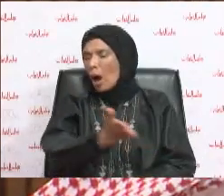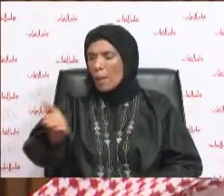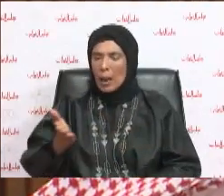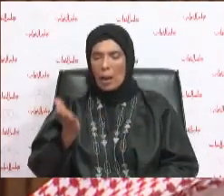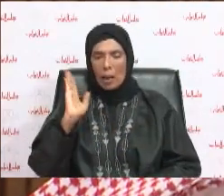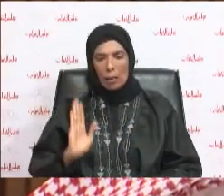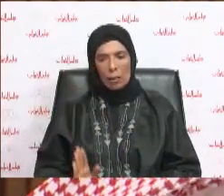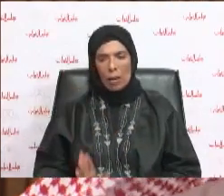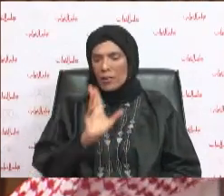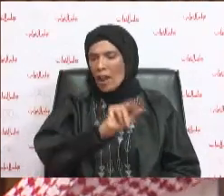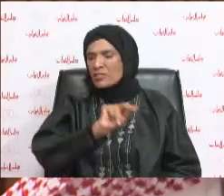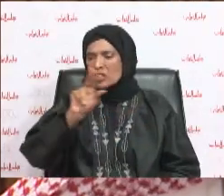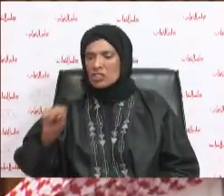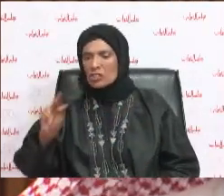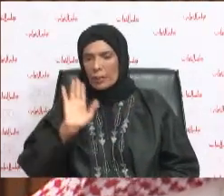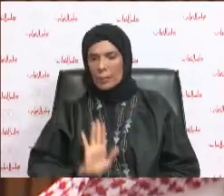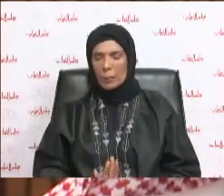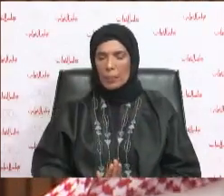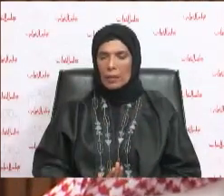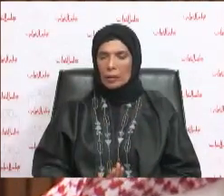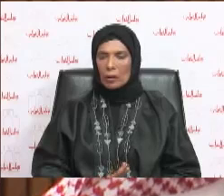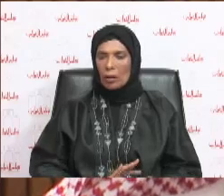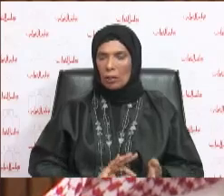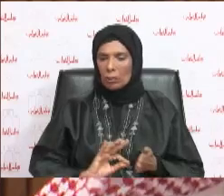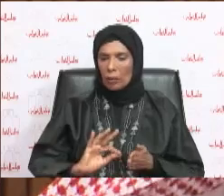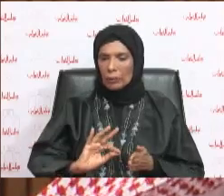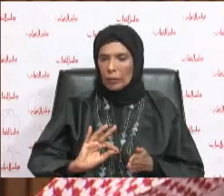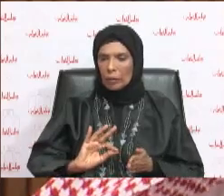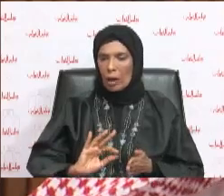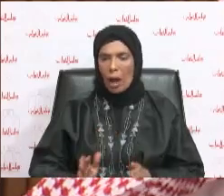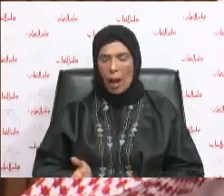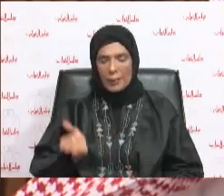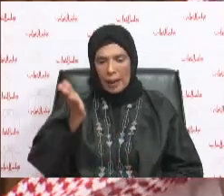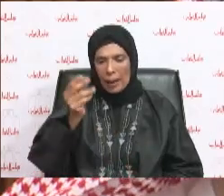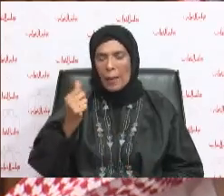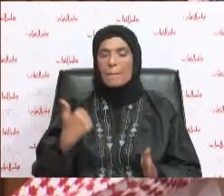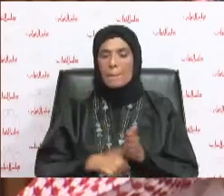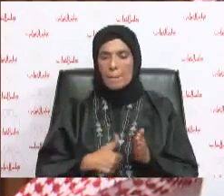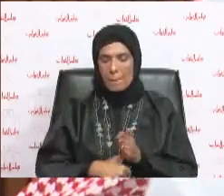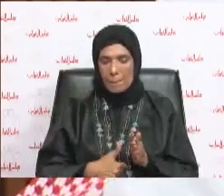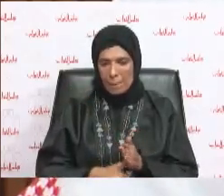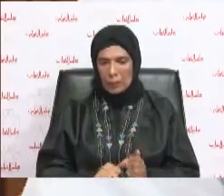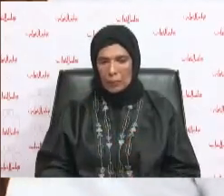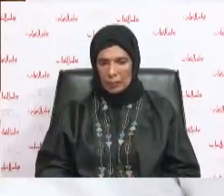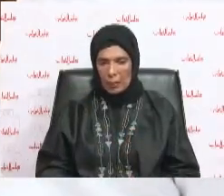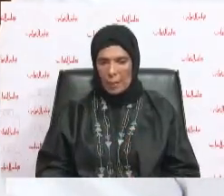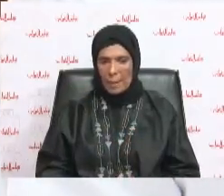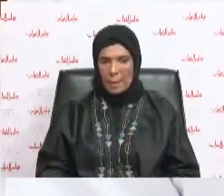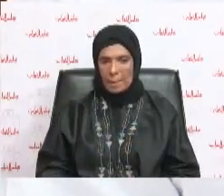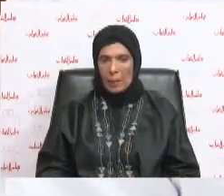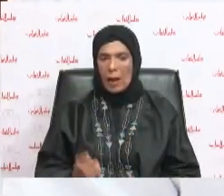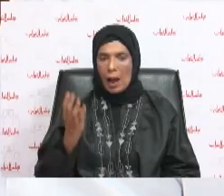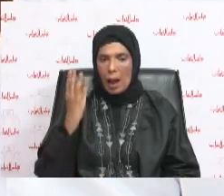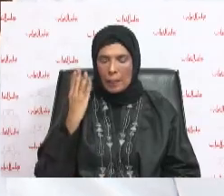الرئيس. إحنا عن الموضوع عن إلغاء الحد الأعلى، أوكي يا معالي الرئيس، هذا المفروض يكون فيه الحد والسقف إنه